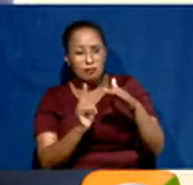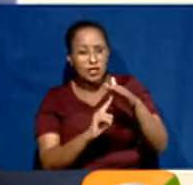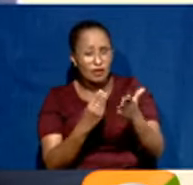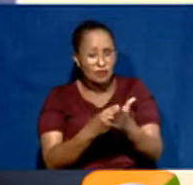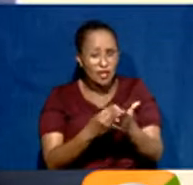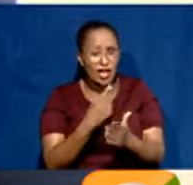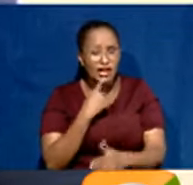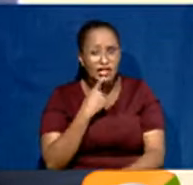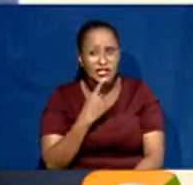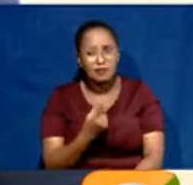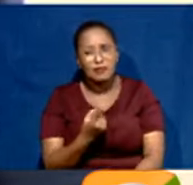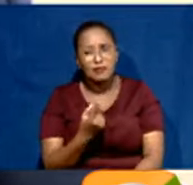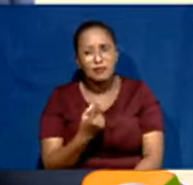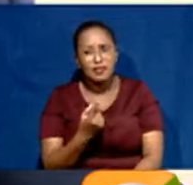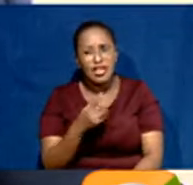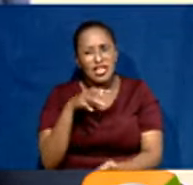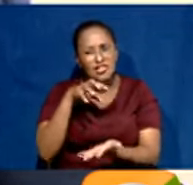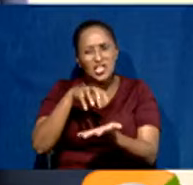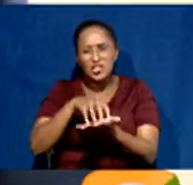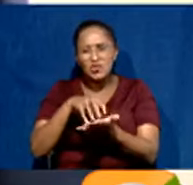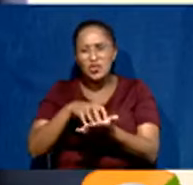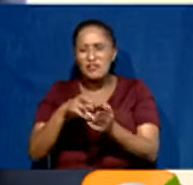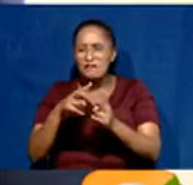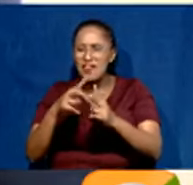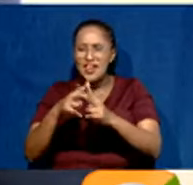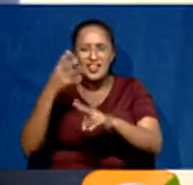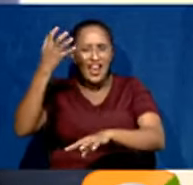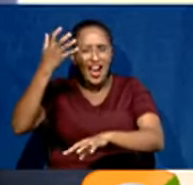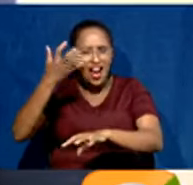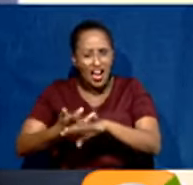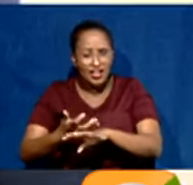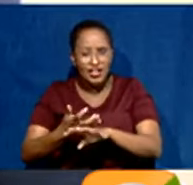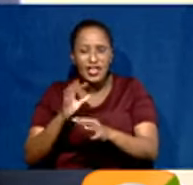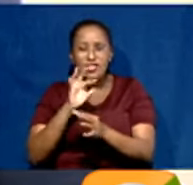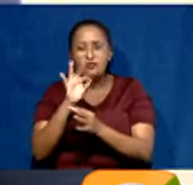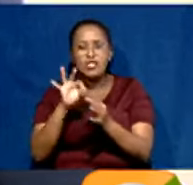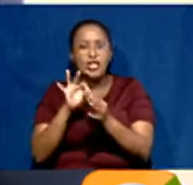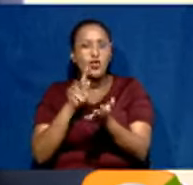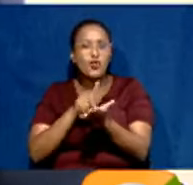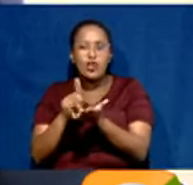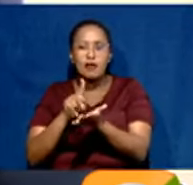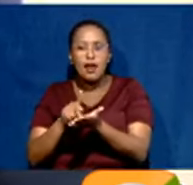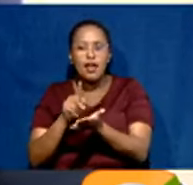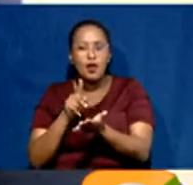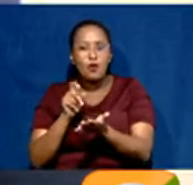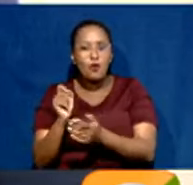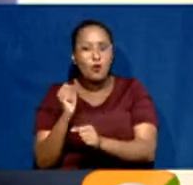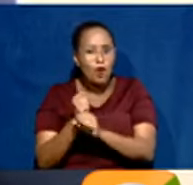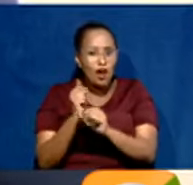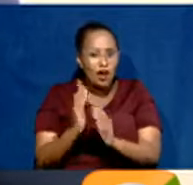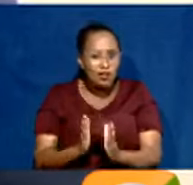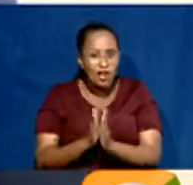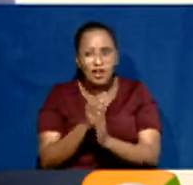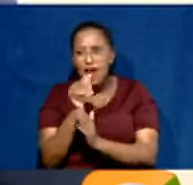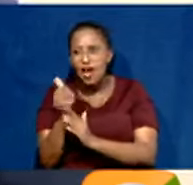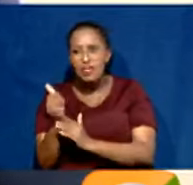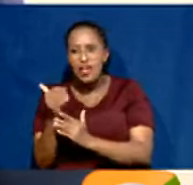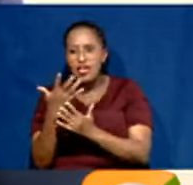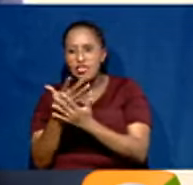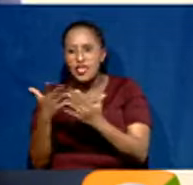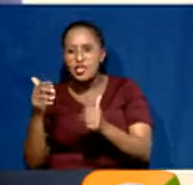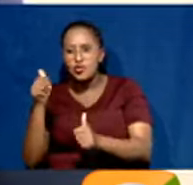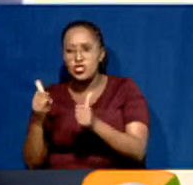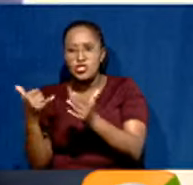kwamba hali ni ngumu kwa taifa hasa kulipa mishahara na masuala mengine ambayo yanahusiana na